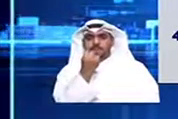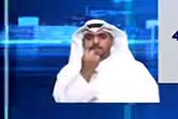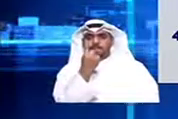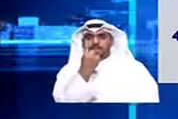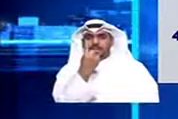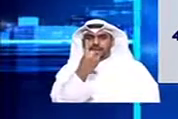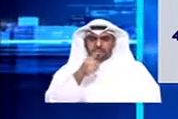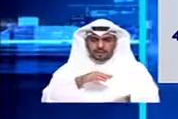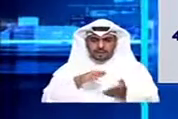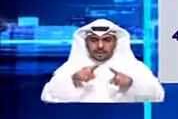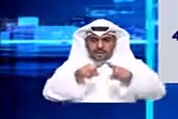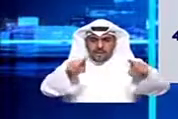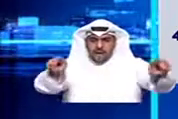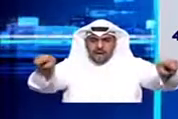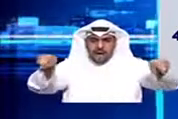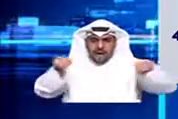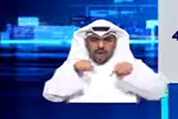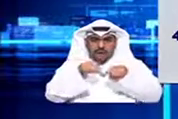مطلع أكتوبر